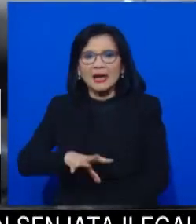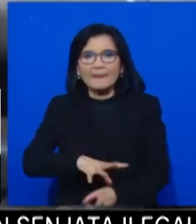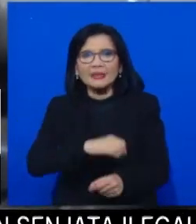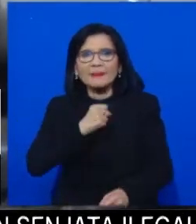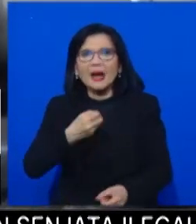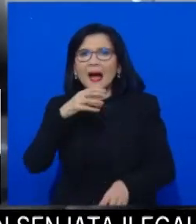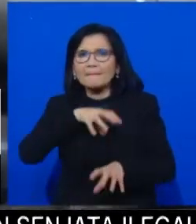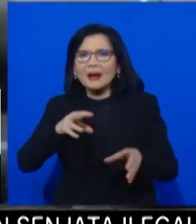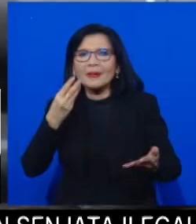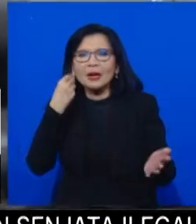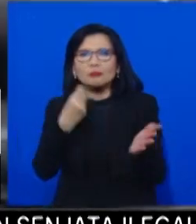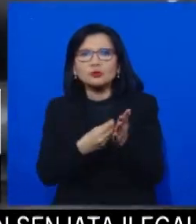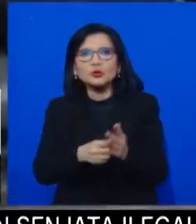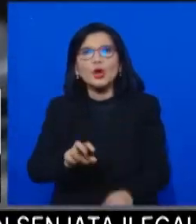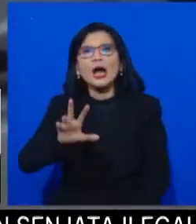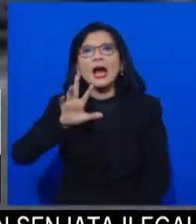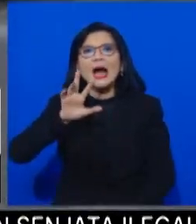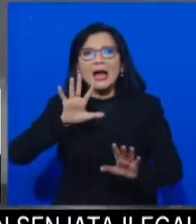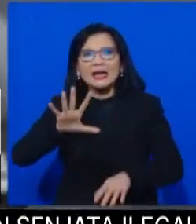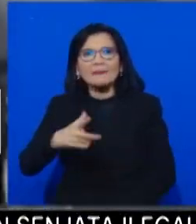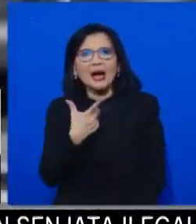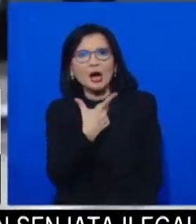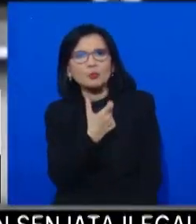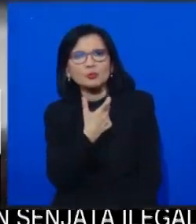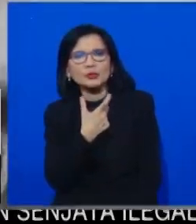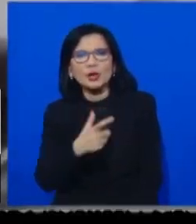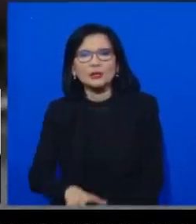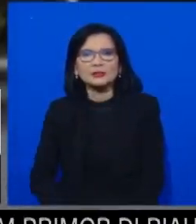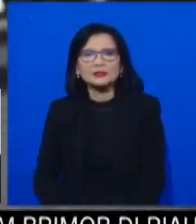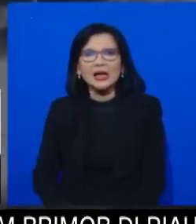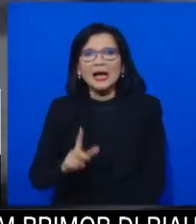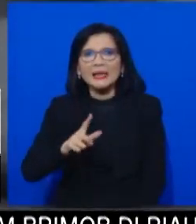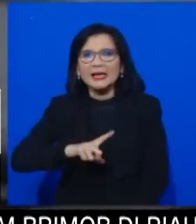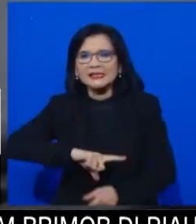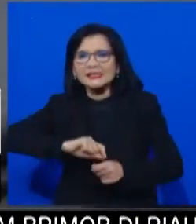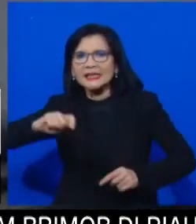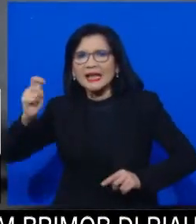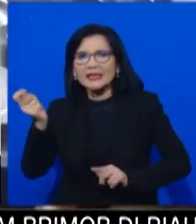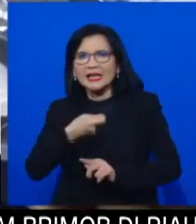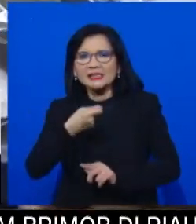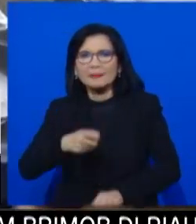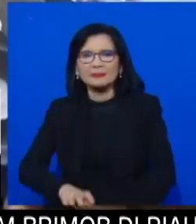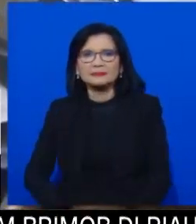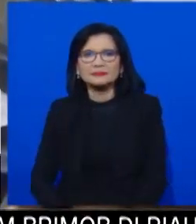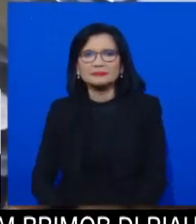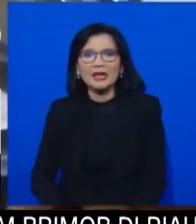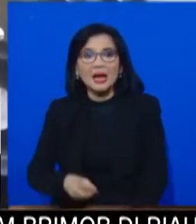bukti, 5 pucuk senjata airsoft gun dan pistol serta senjata tajam. Dari hasil